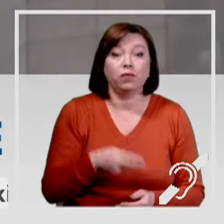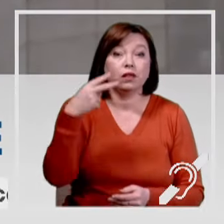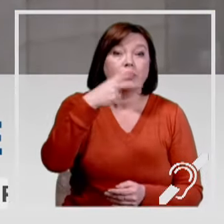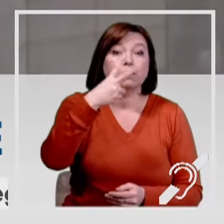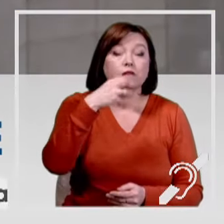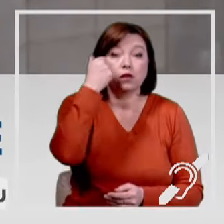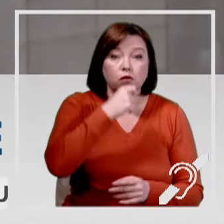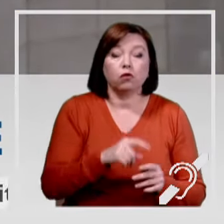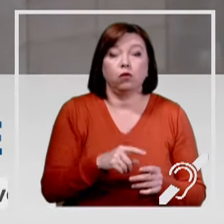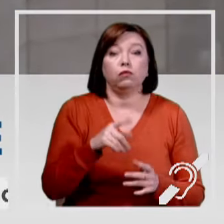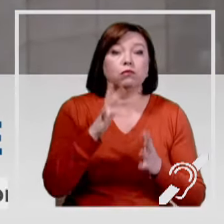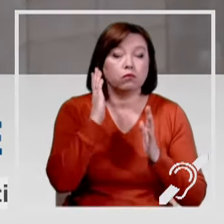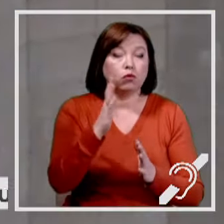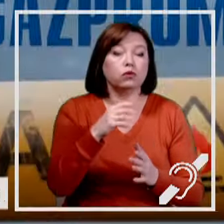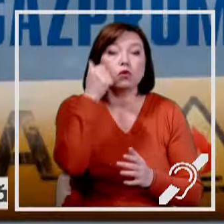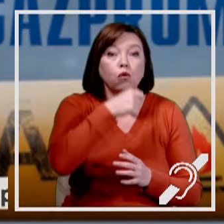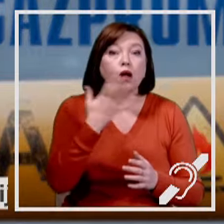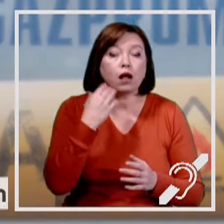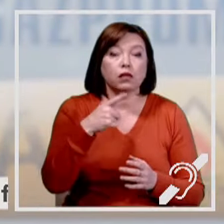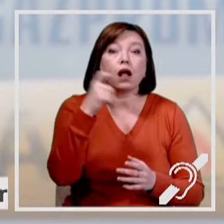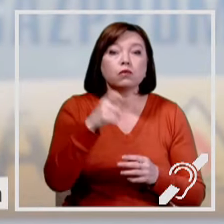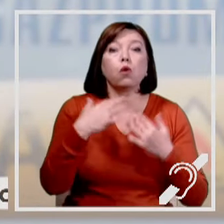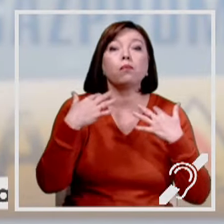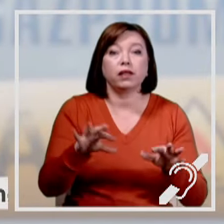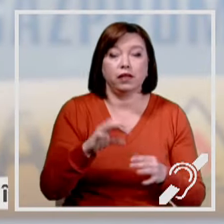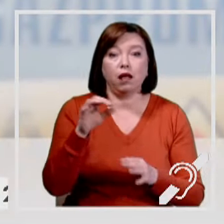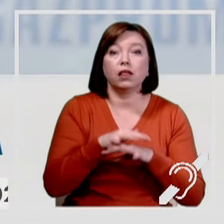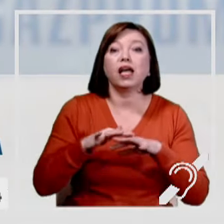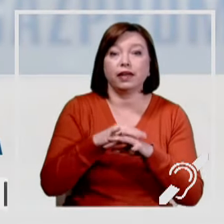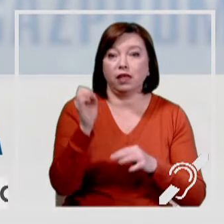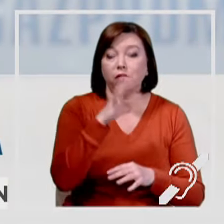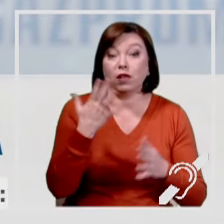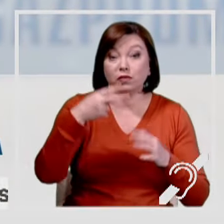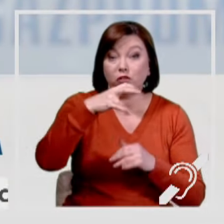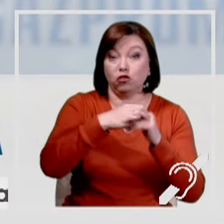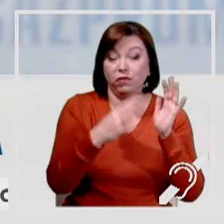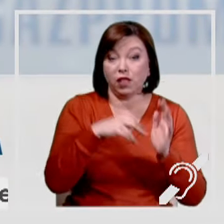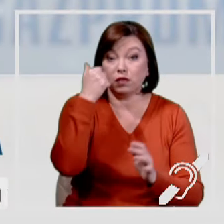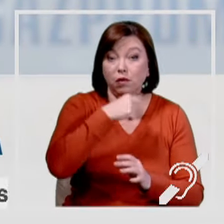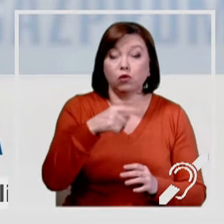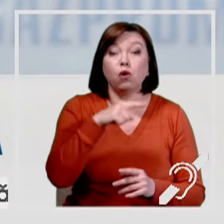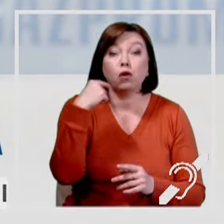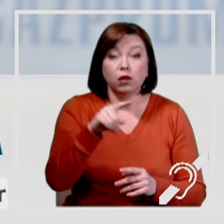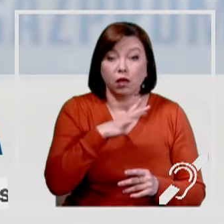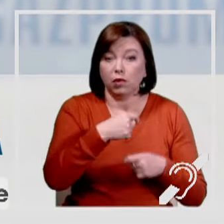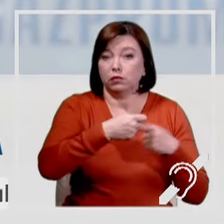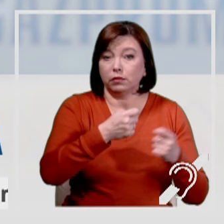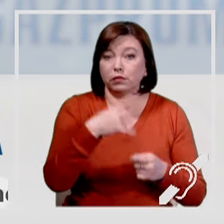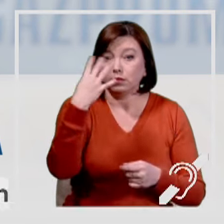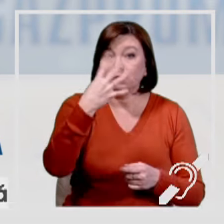2023 va intra în istorie ca anul în care Gazprom a pierdut piața europeană. Dacă 2019 concernul rus avea pe piață UE o cotă